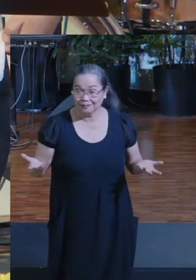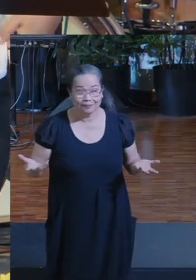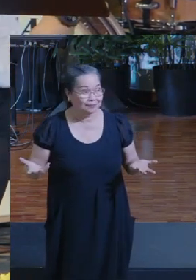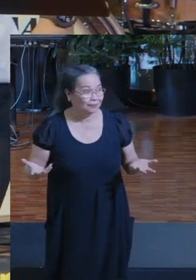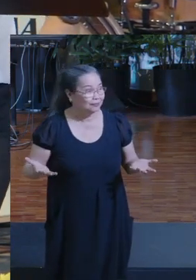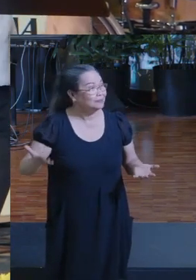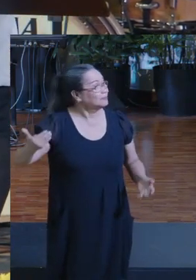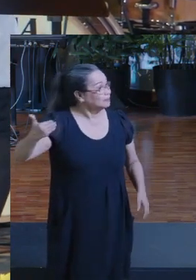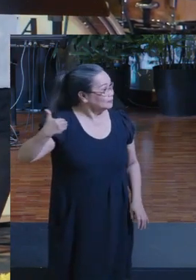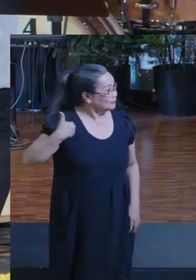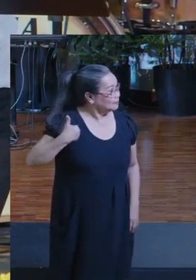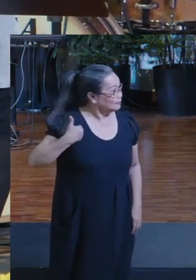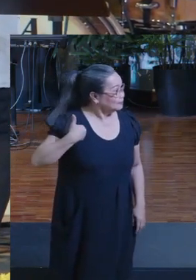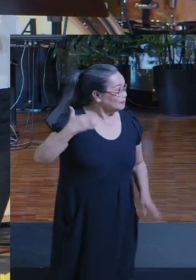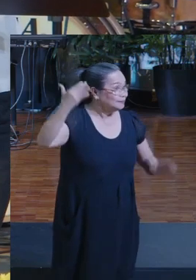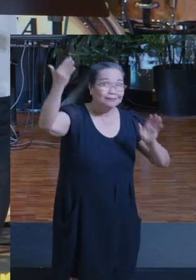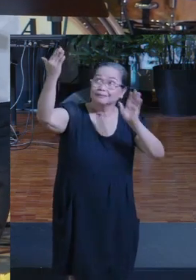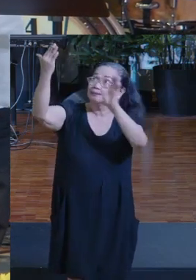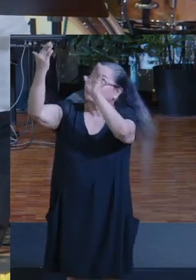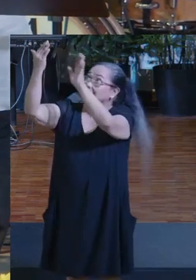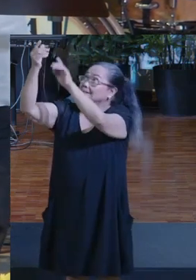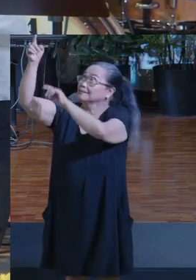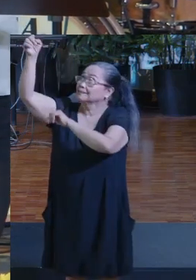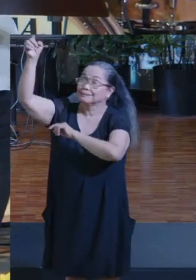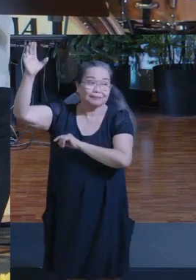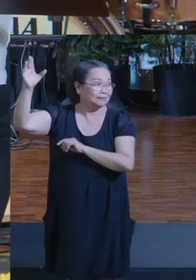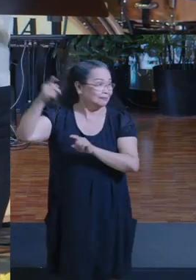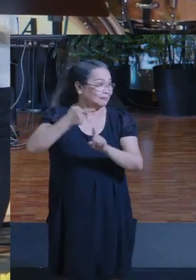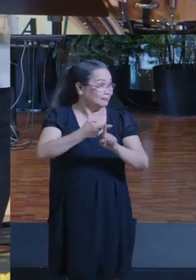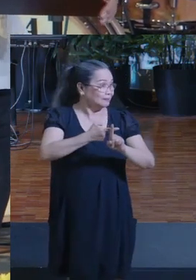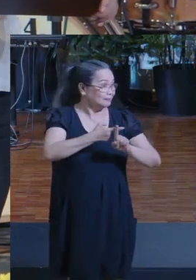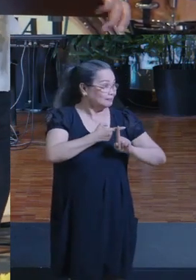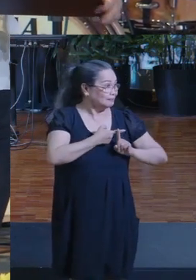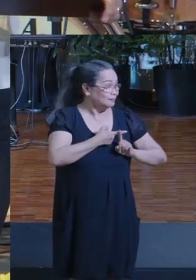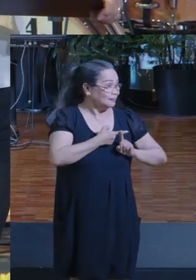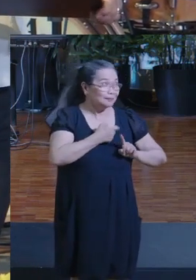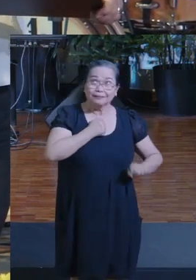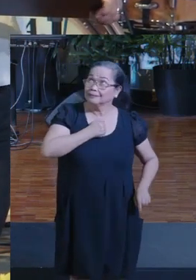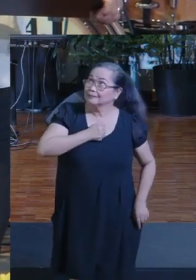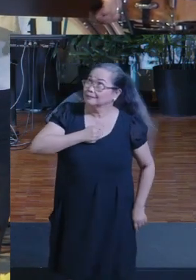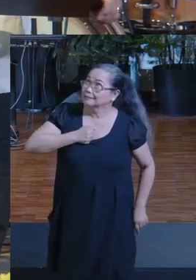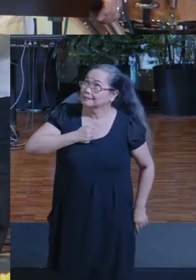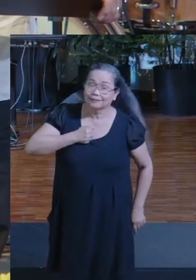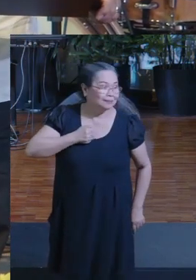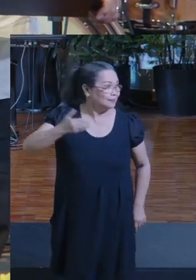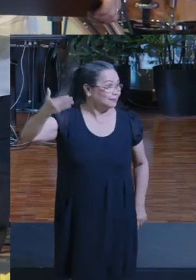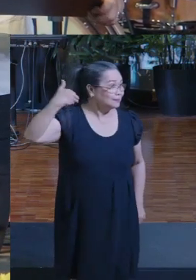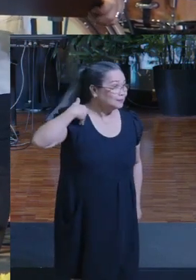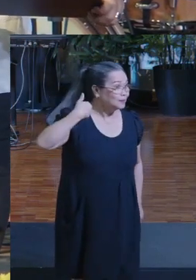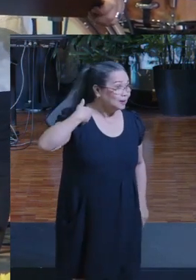na hindi pa lumalapit sa ating Panginoon upang humingi ng kapatawaran?